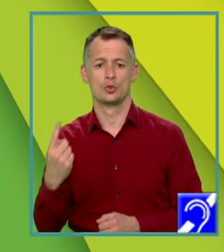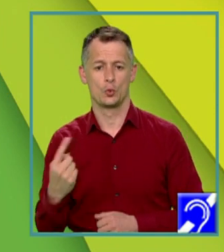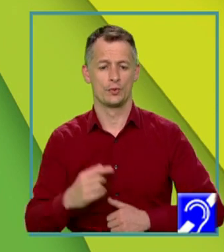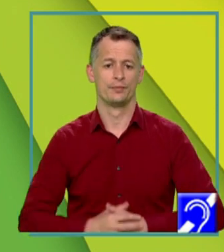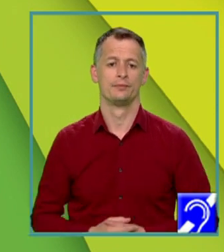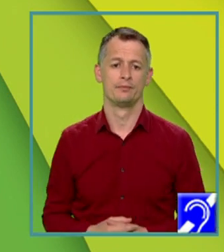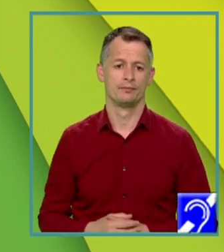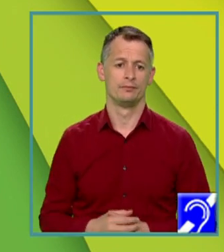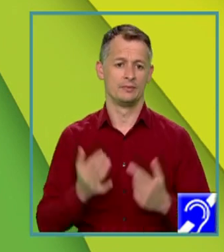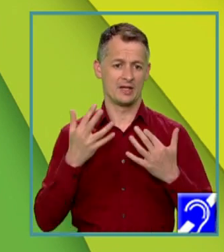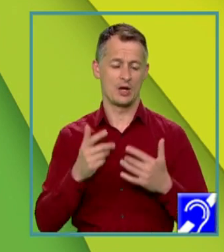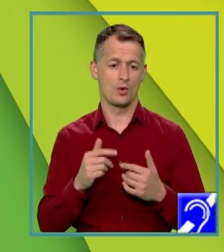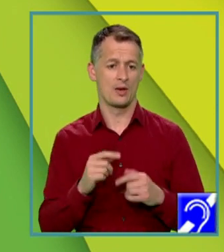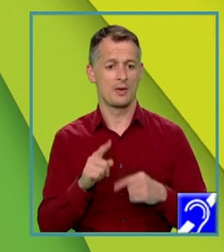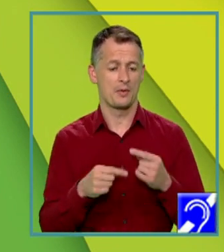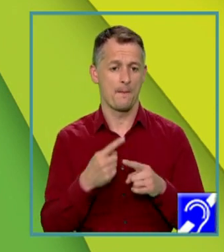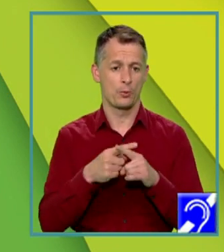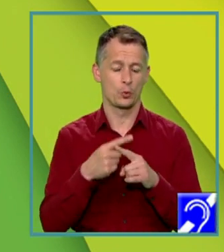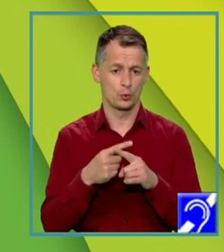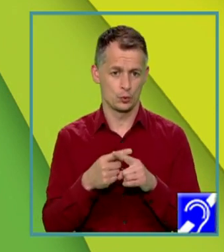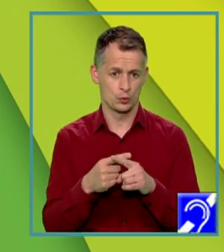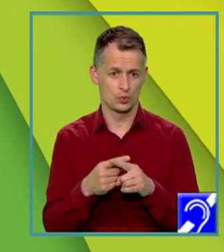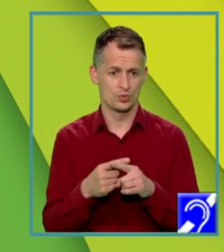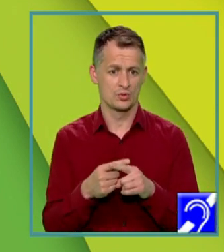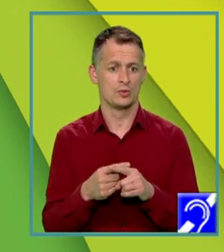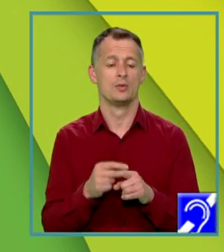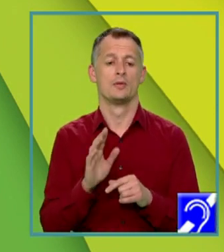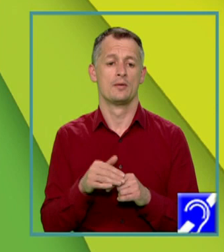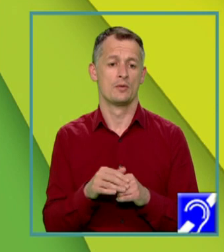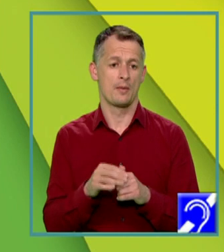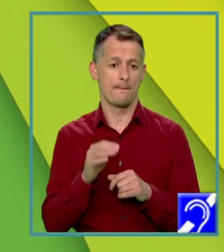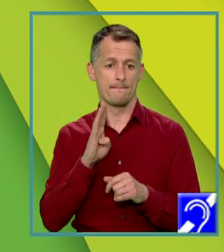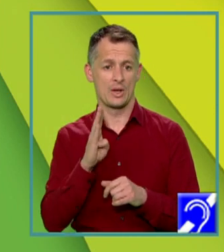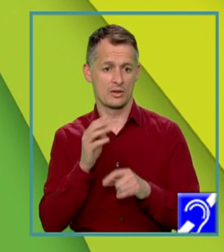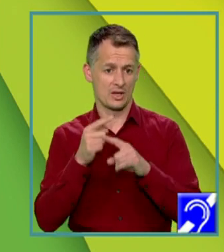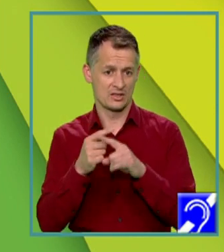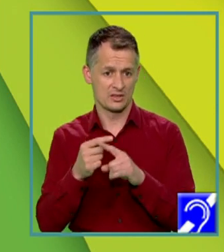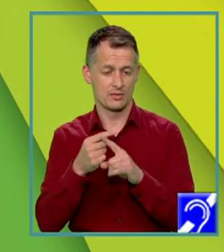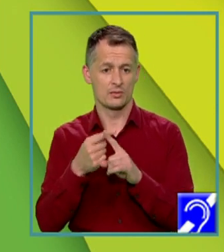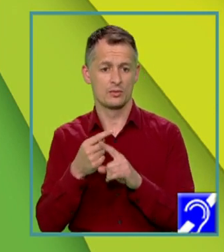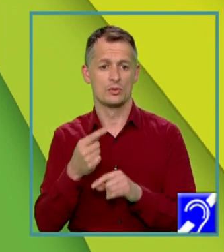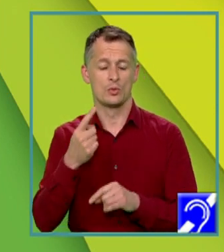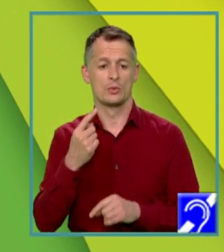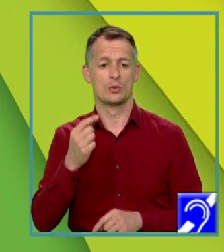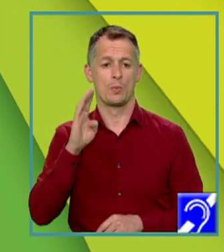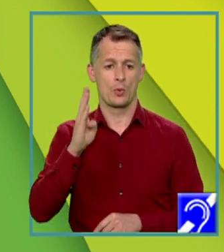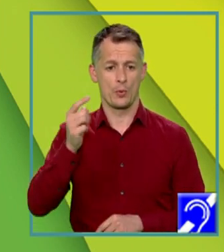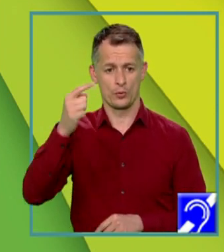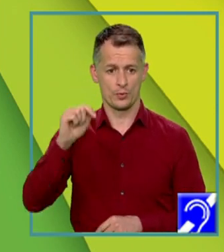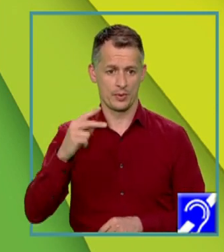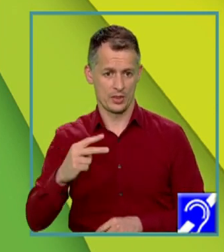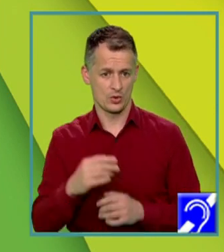3:01 calculăm apoi produsul matricial bdx înmulțit cu B de 1 supra 2 și obținem